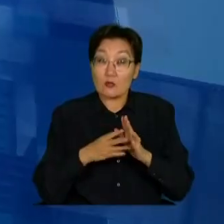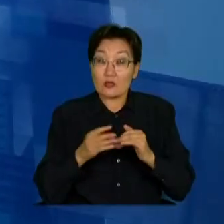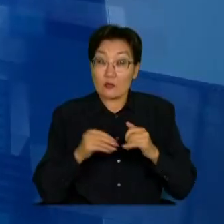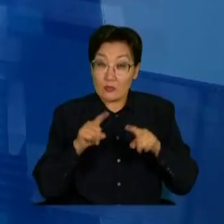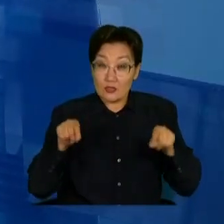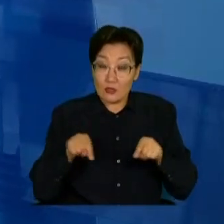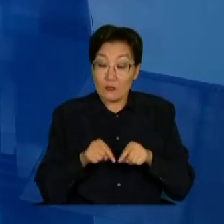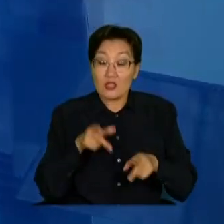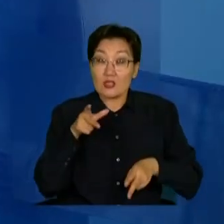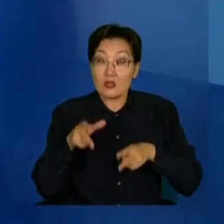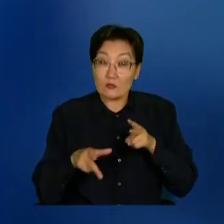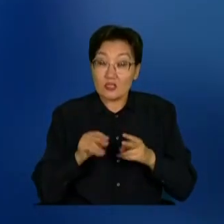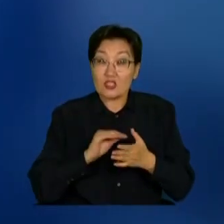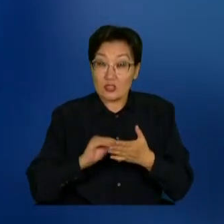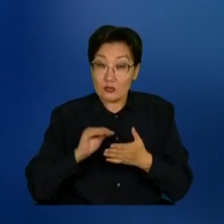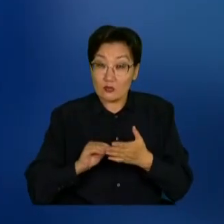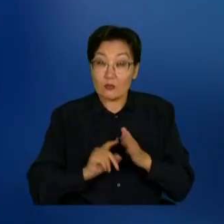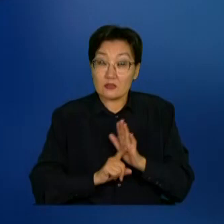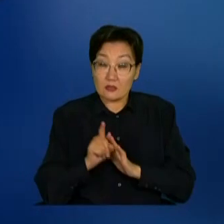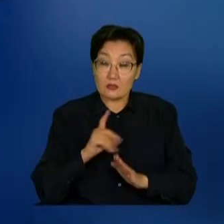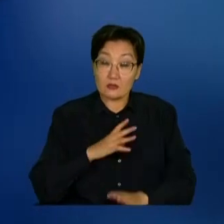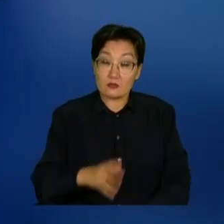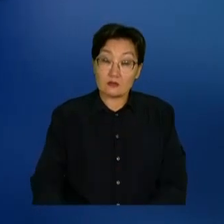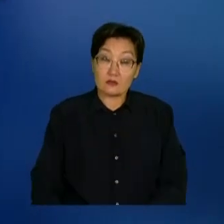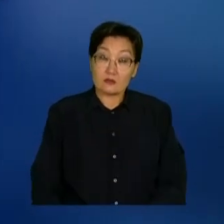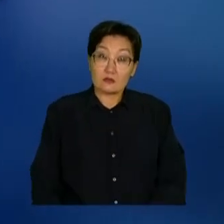талап арыз жазу қолға алынған.